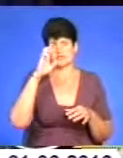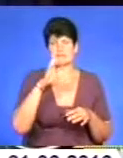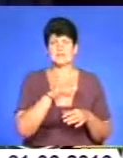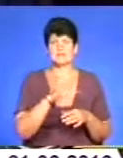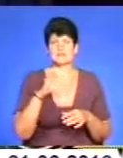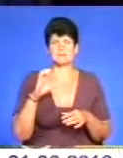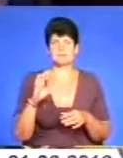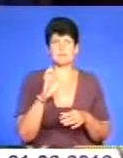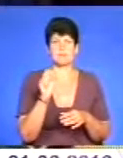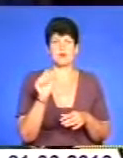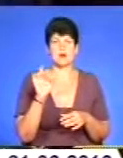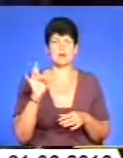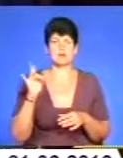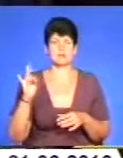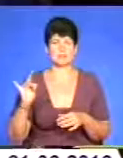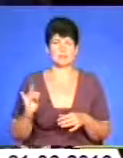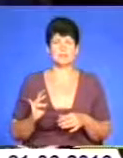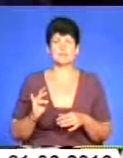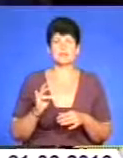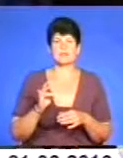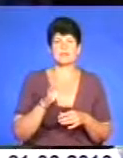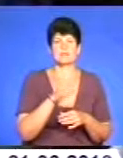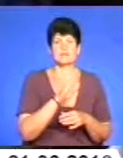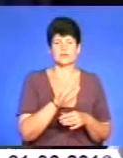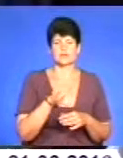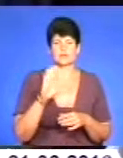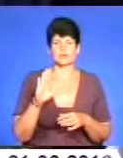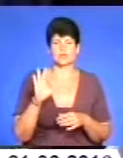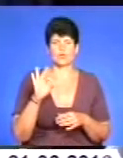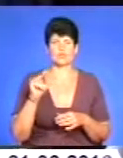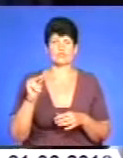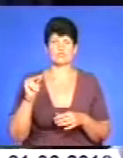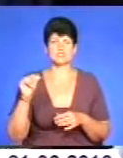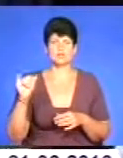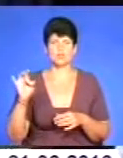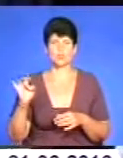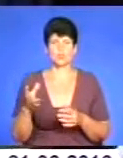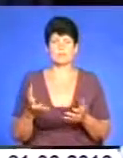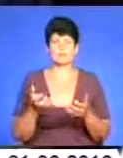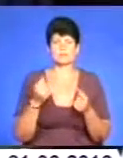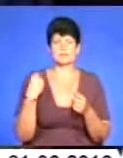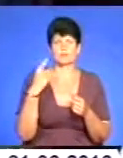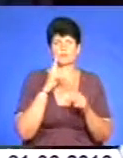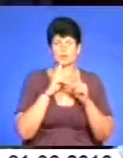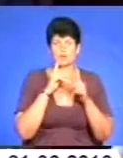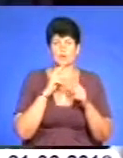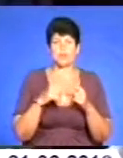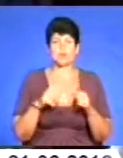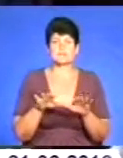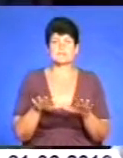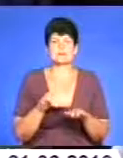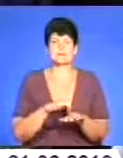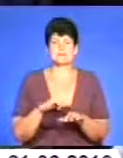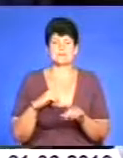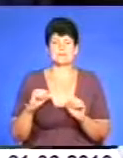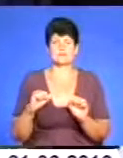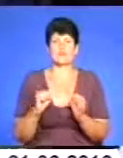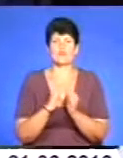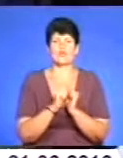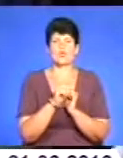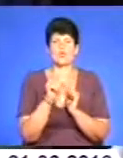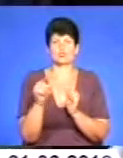Безпосередньо вирішувати питання наболілі, які в цьому селищі, цій громаді. Керманець Тернопільської поліції Олександр